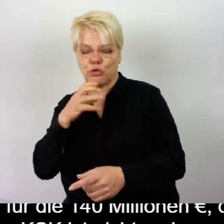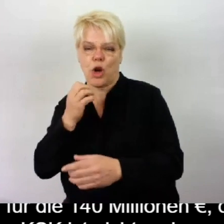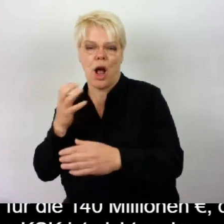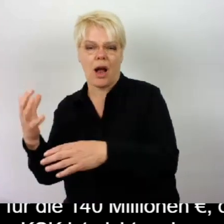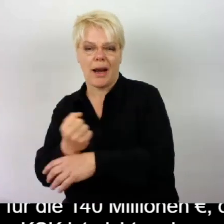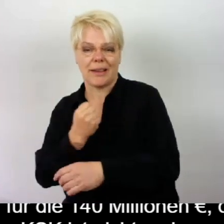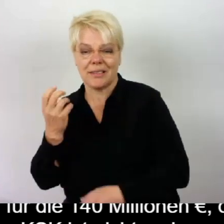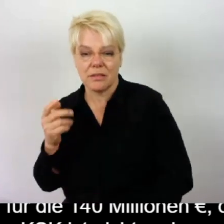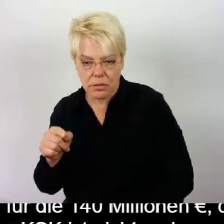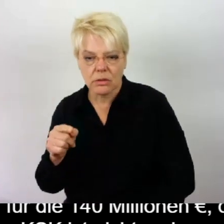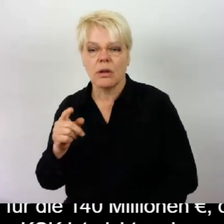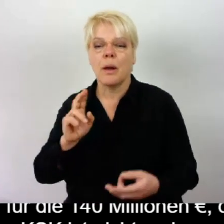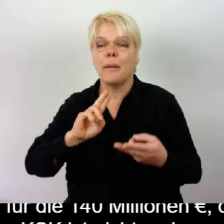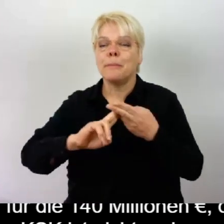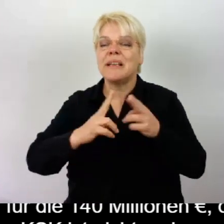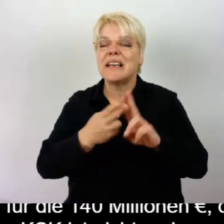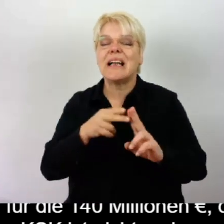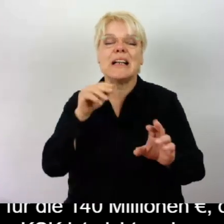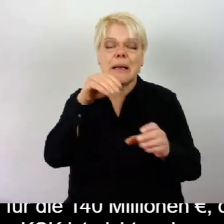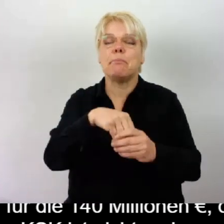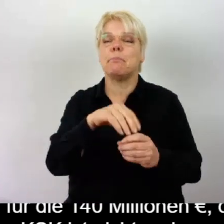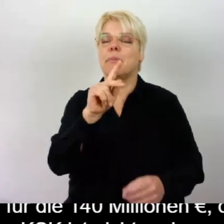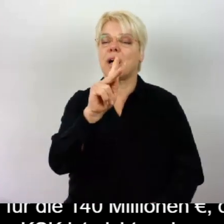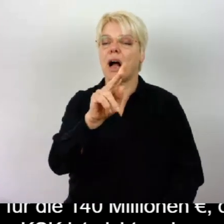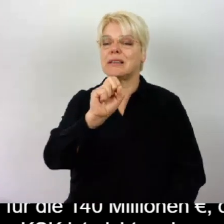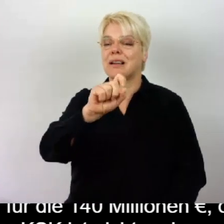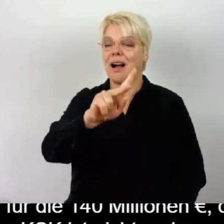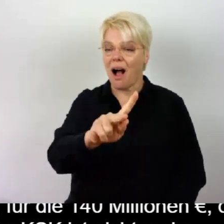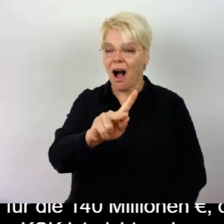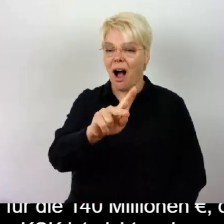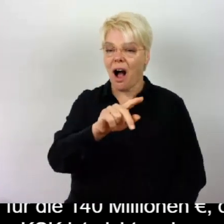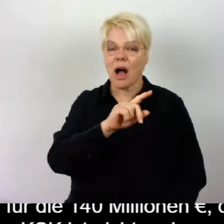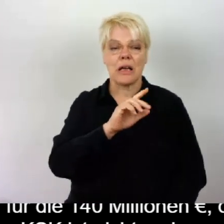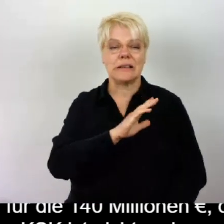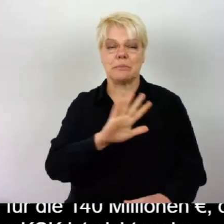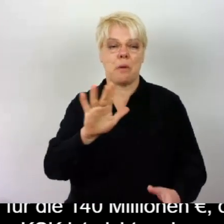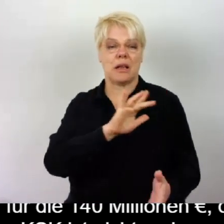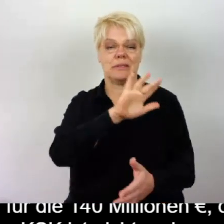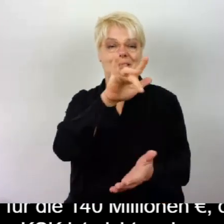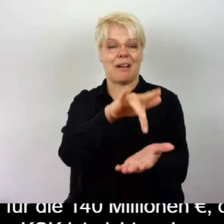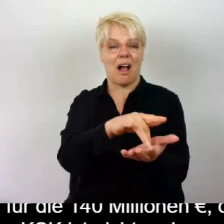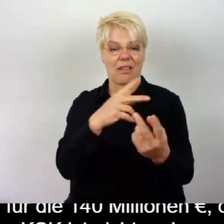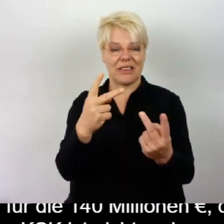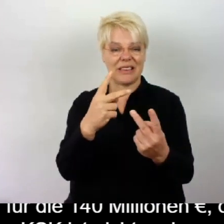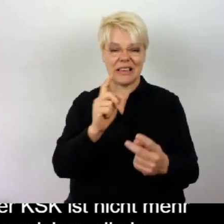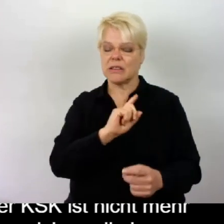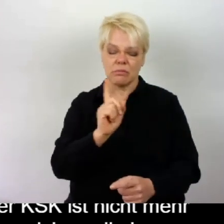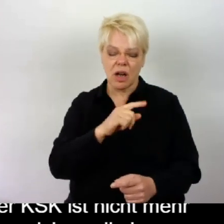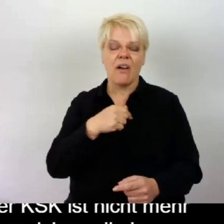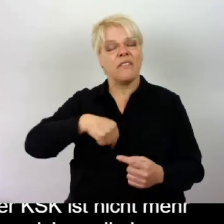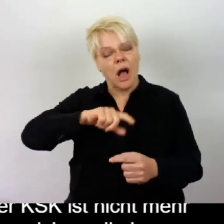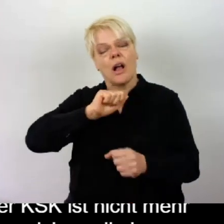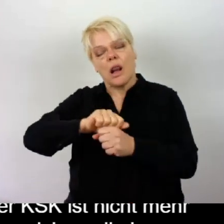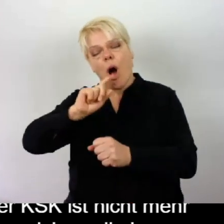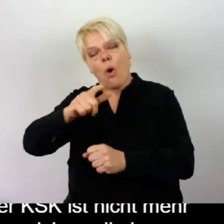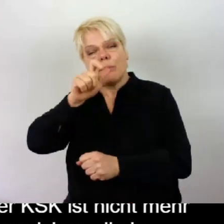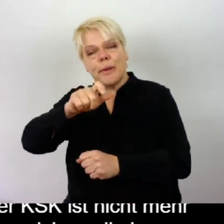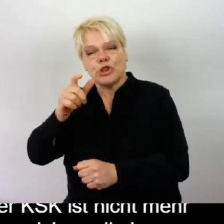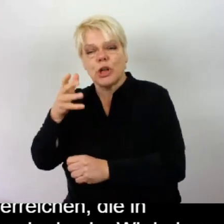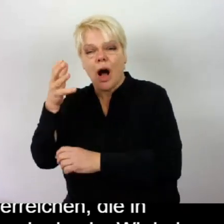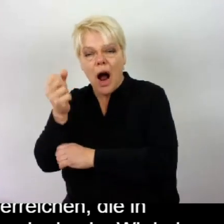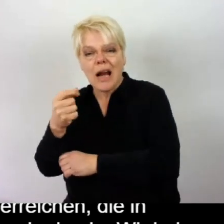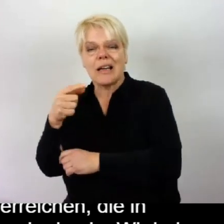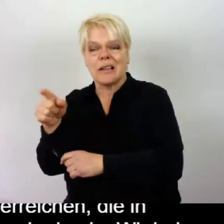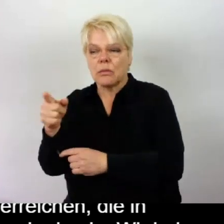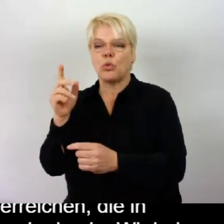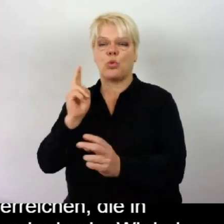1.000 Euro, 3 Monate und je nach Verdienstausfall, wie hoch die Beträge dann eben jeweils sind. Ich glaube, das ist ein sehr wichtiges Zeichen